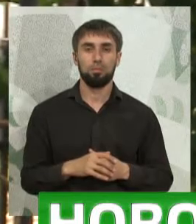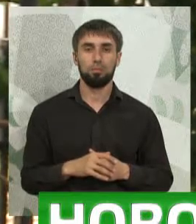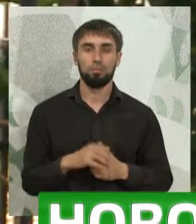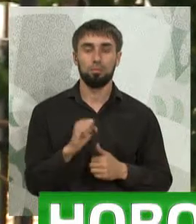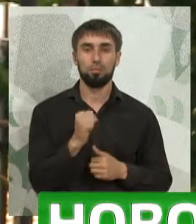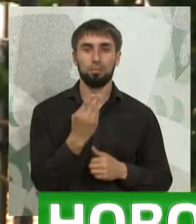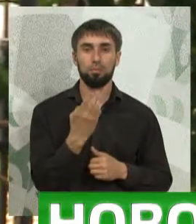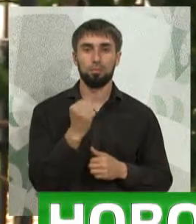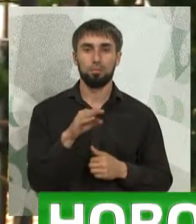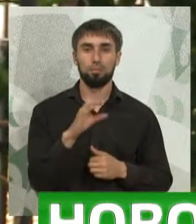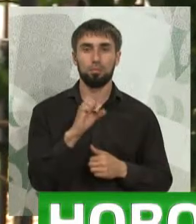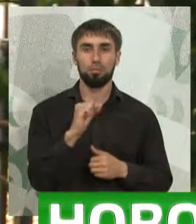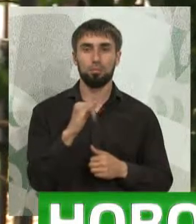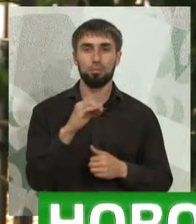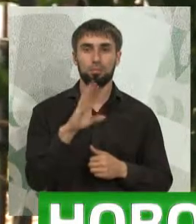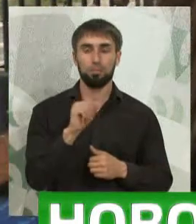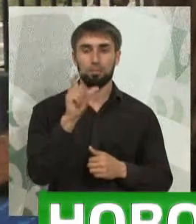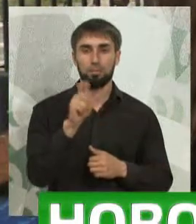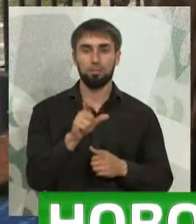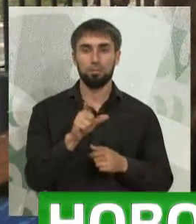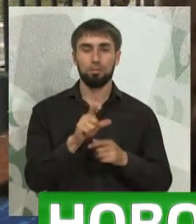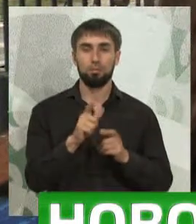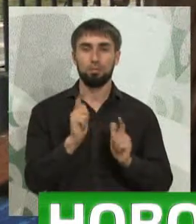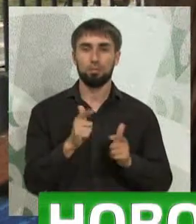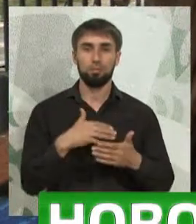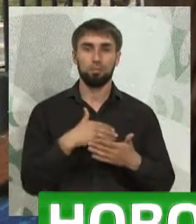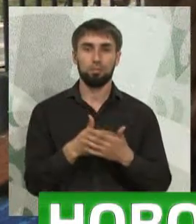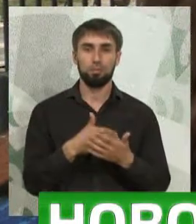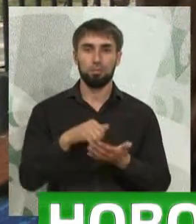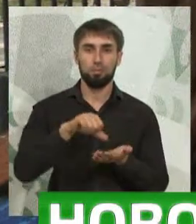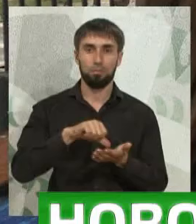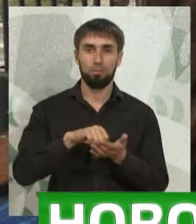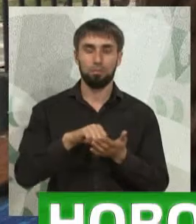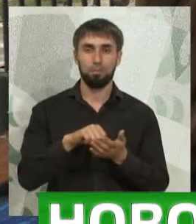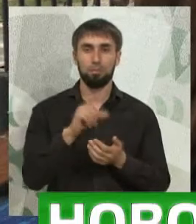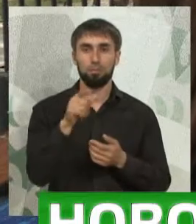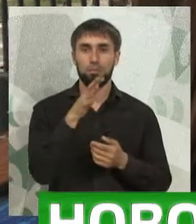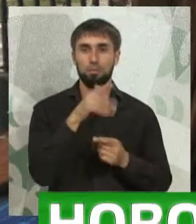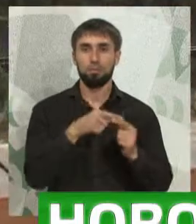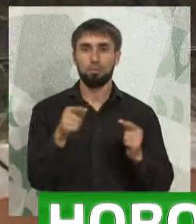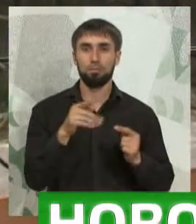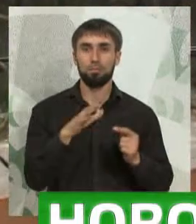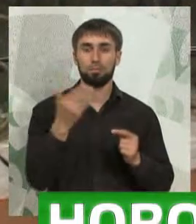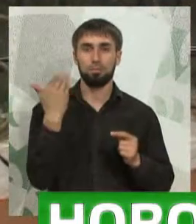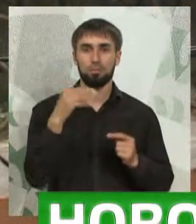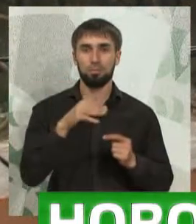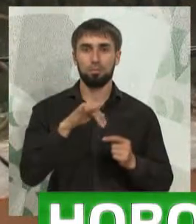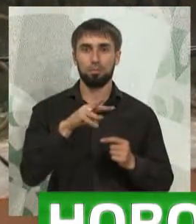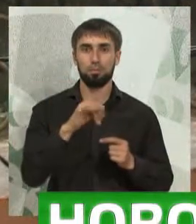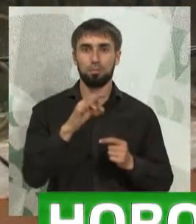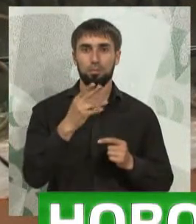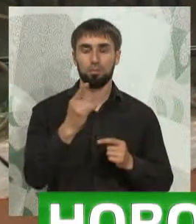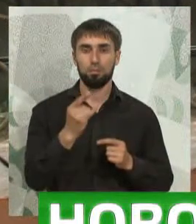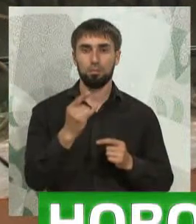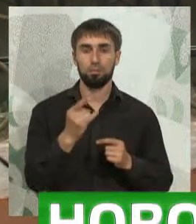Ашат Саутееву можно назвать опытным добровольцем, ведь она была в этом движении еще в те времена, когда волонтеров называли тимуровцами.